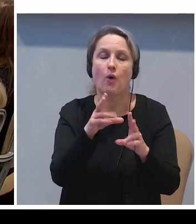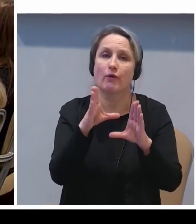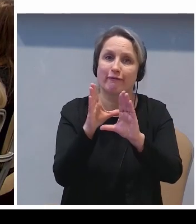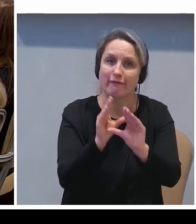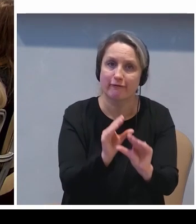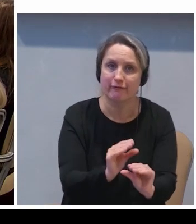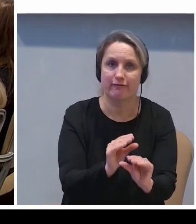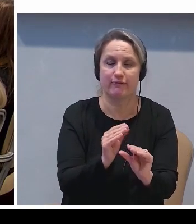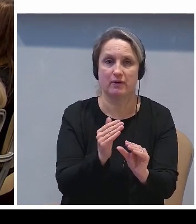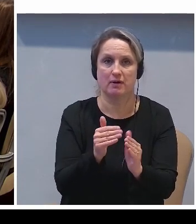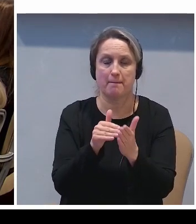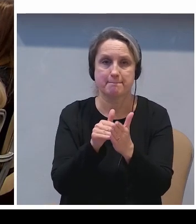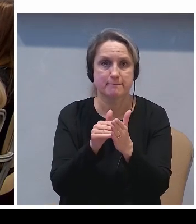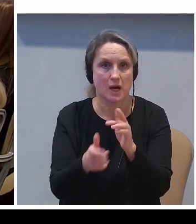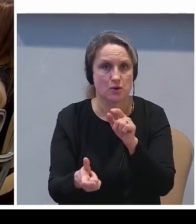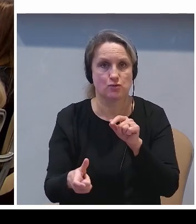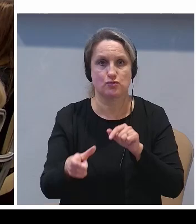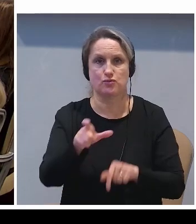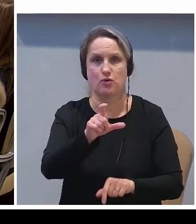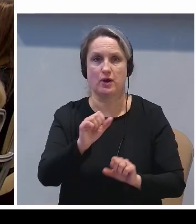kui tavaline luuüdi siirdamine.